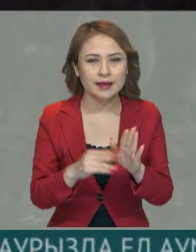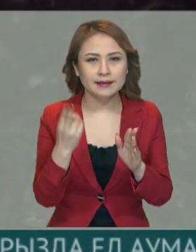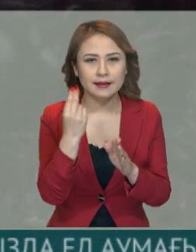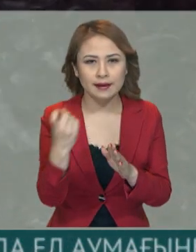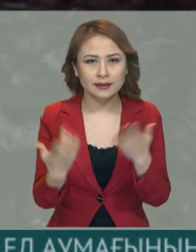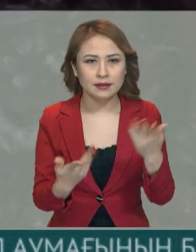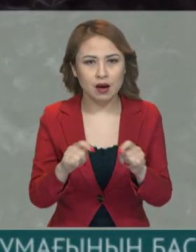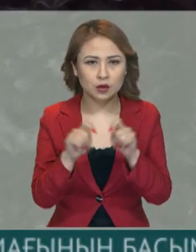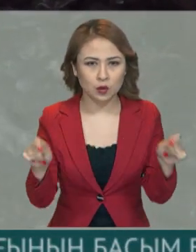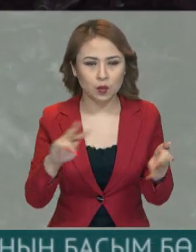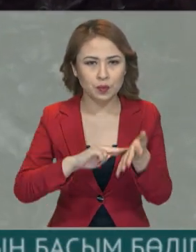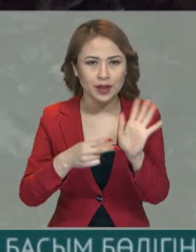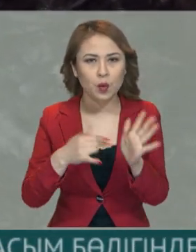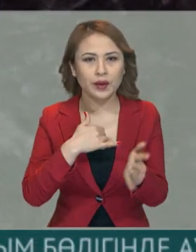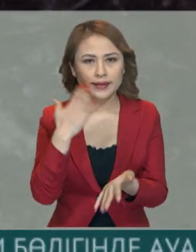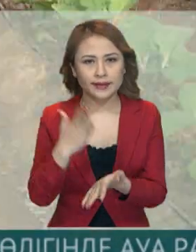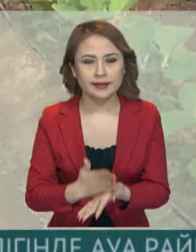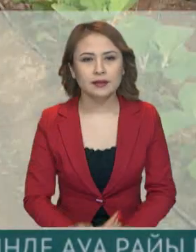ашылса, ондай жоспарларымыз бар.